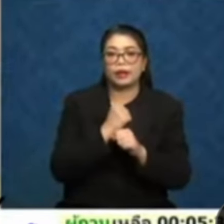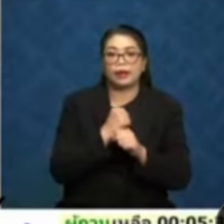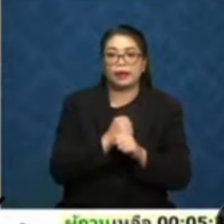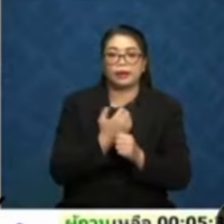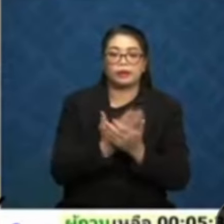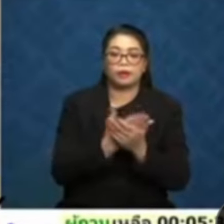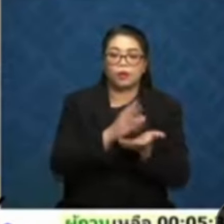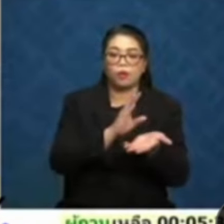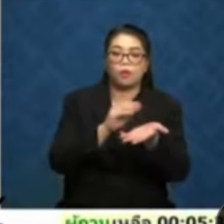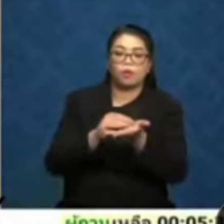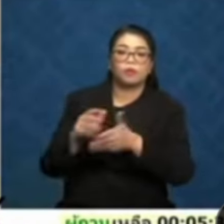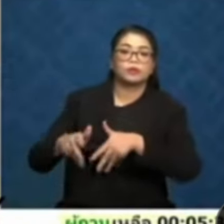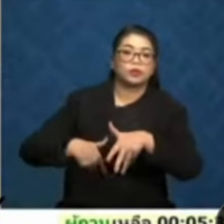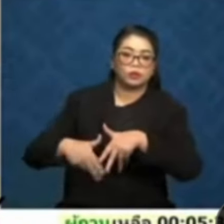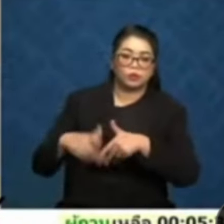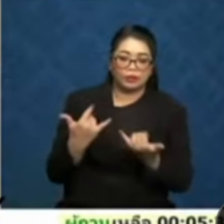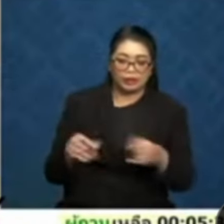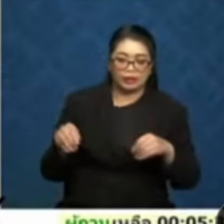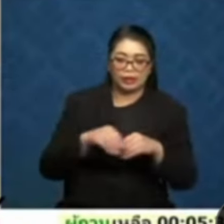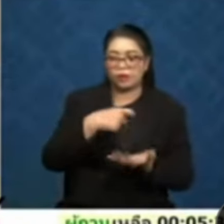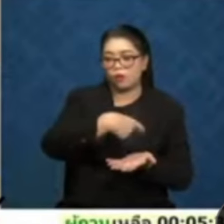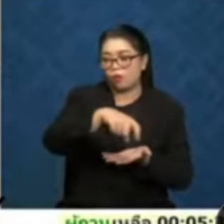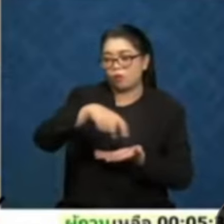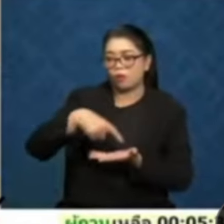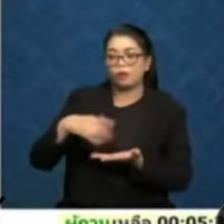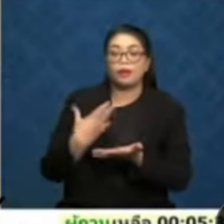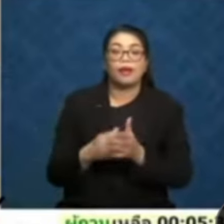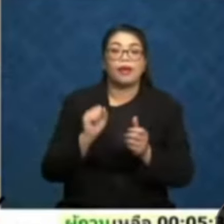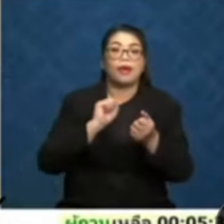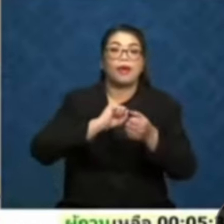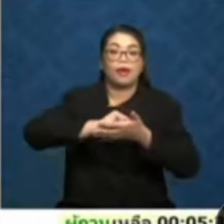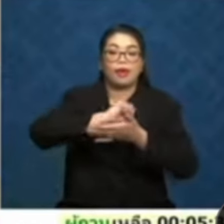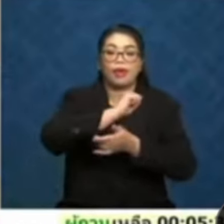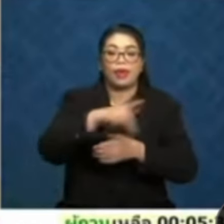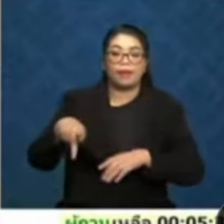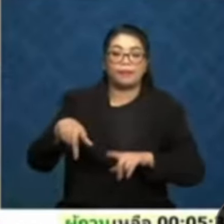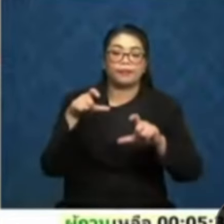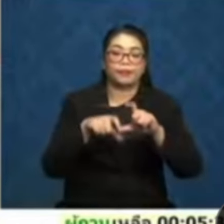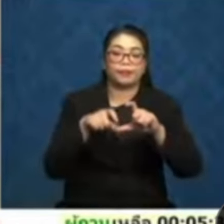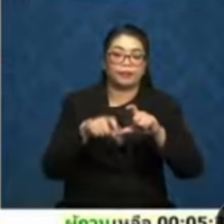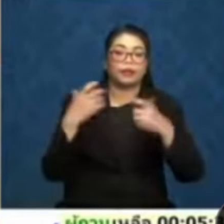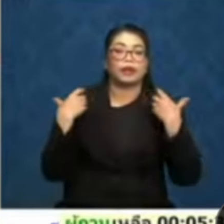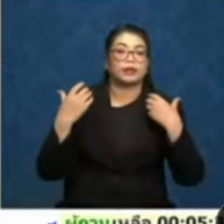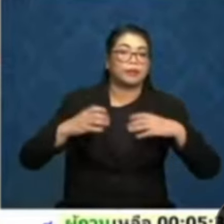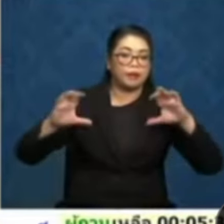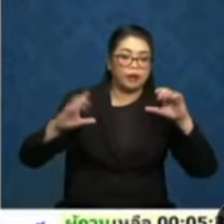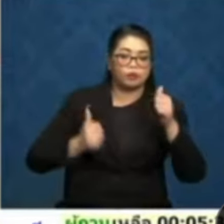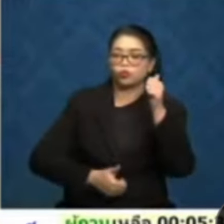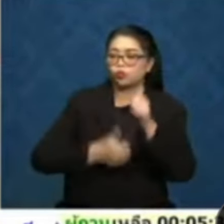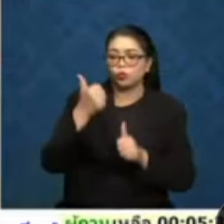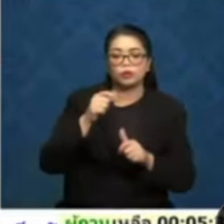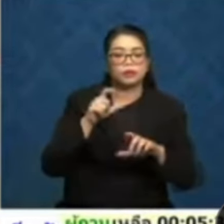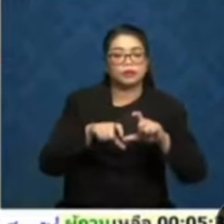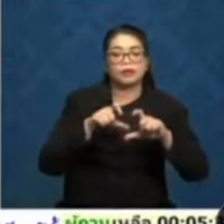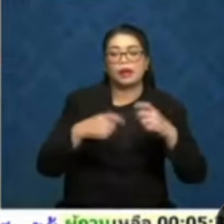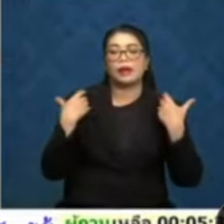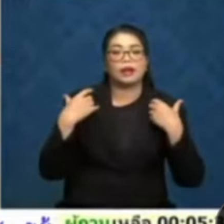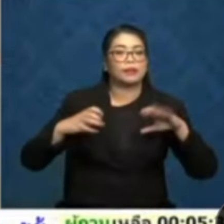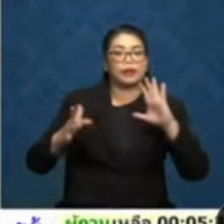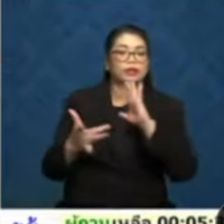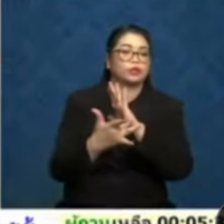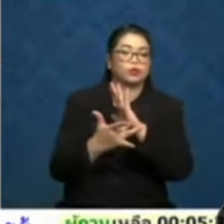databaseของพี่น้องประชาชนที่จะทำให้แอปนี้เป็นซรแอปที่เป็นแอปของรัฐบาลให้กลายเป็นรัฐบาลดิจิตัลอย่าง